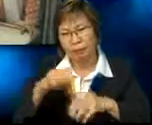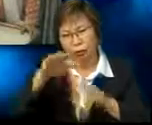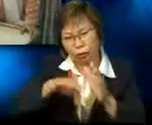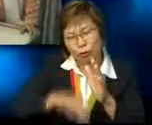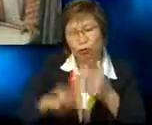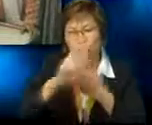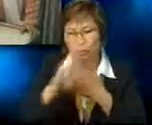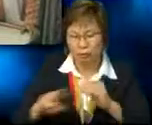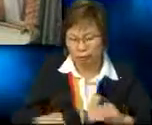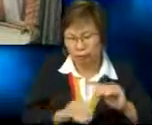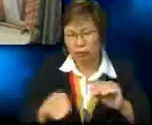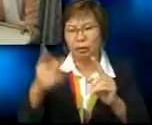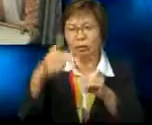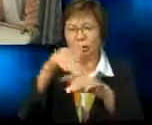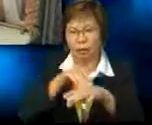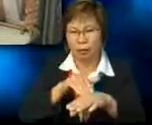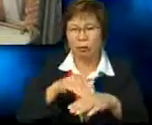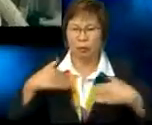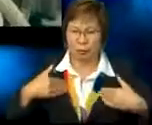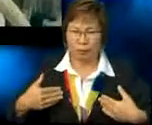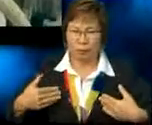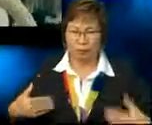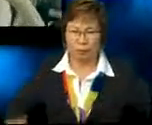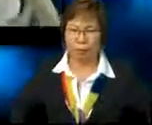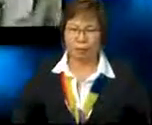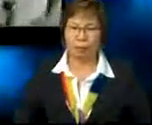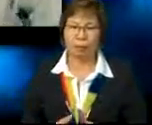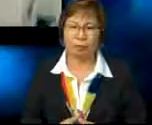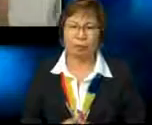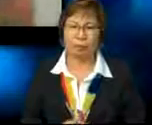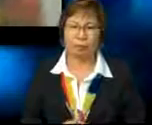kekurangan darah yang berjalan kepada anggota.